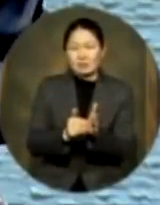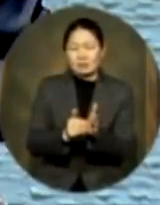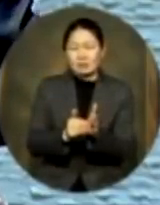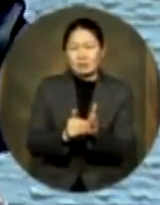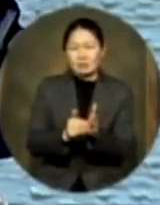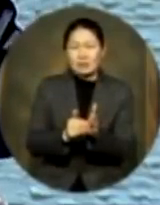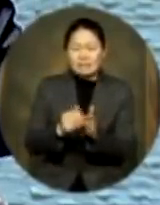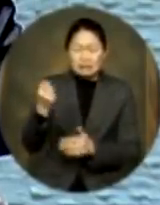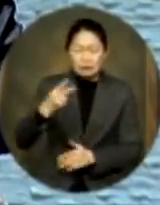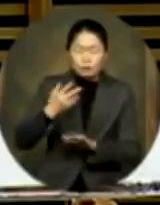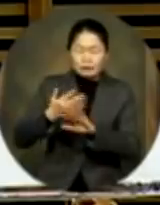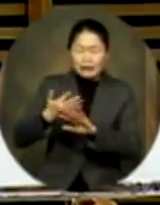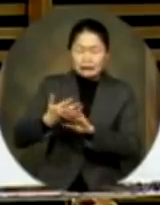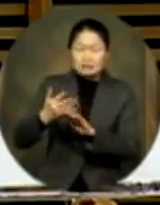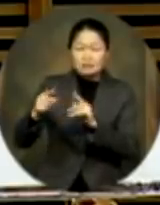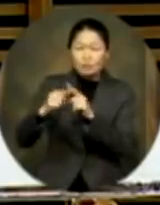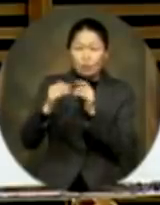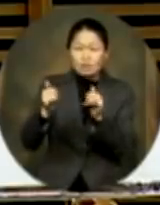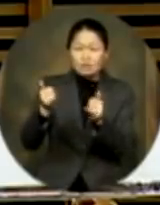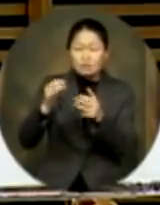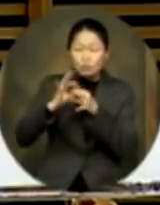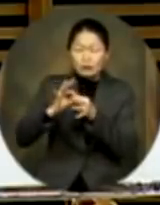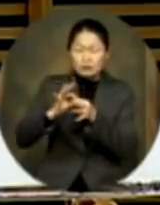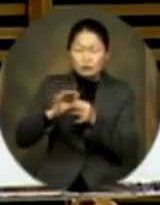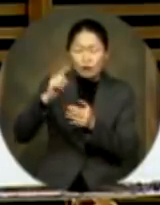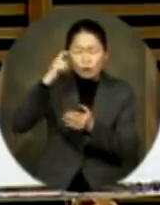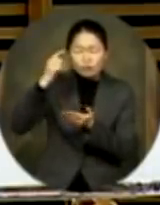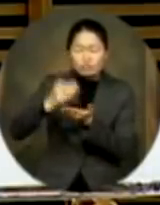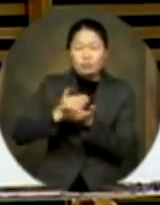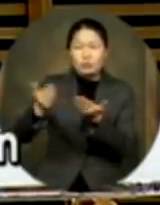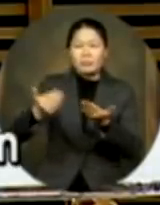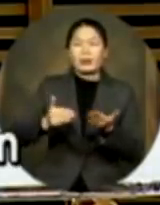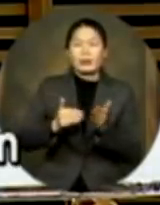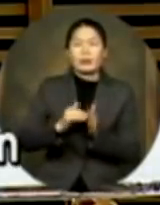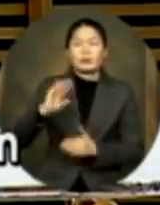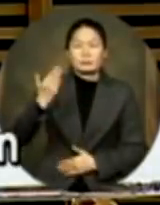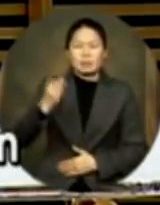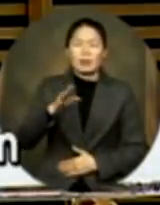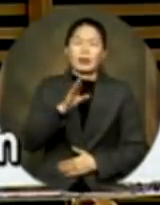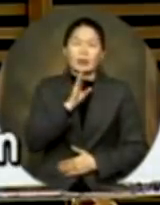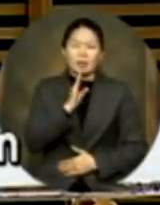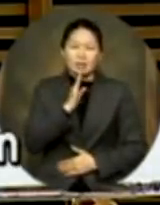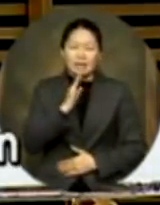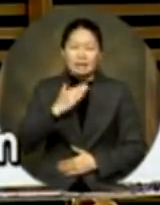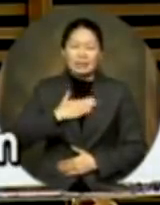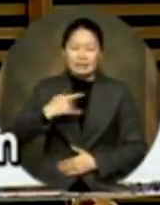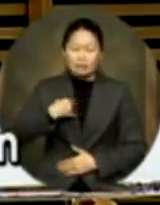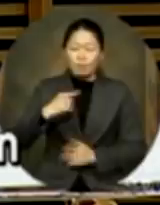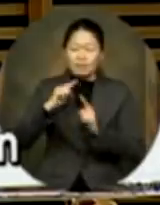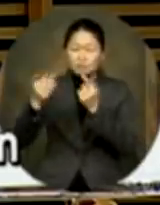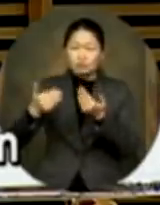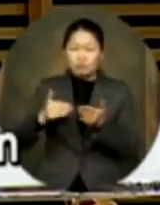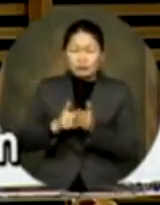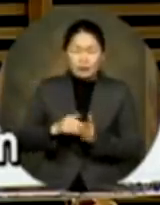그리고 다른 겨우 들을 통해서 분별을 받은 겁니다 아 그렇겠군 아 내게도 말씀하시던 2 저번에 게도 그렇게